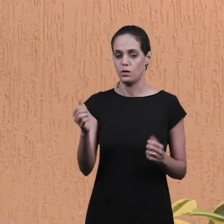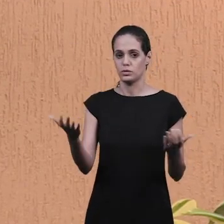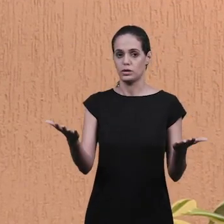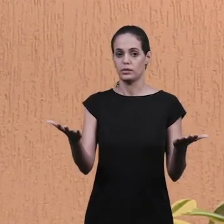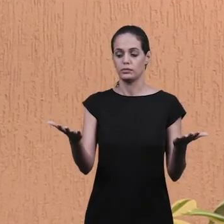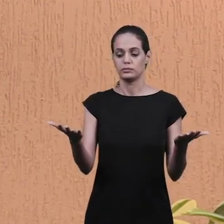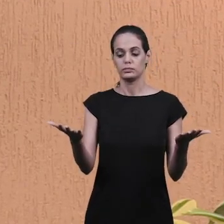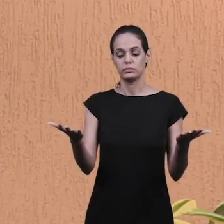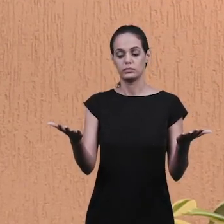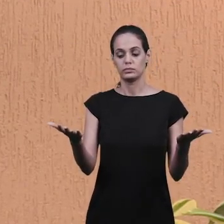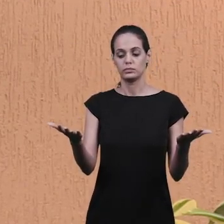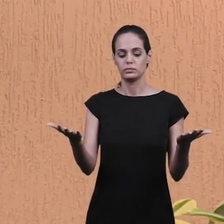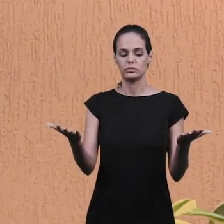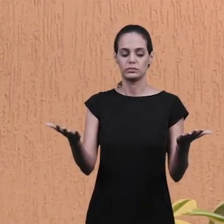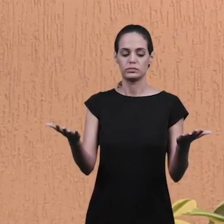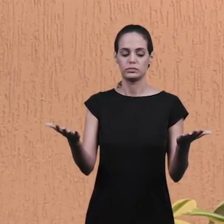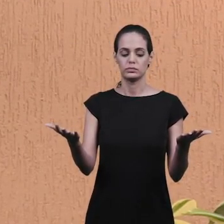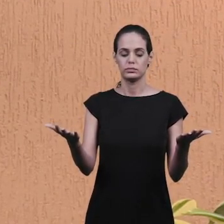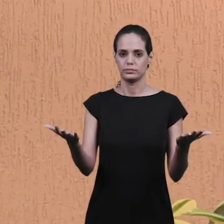diriger avec les yeux.